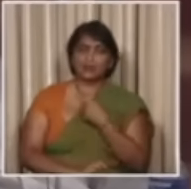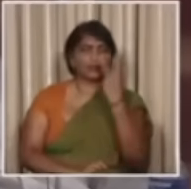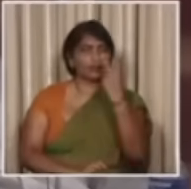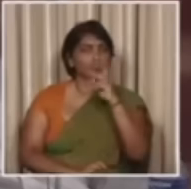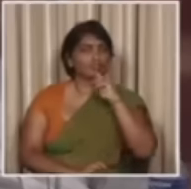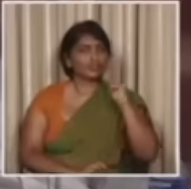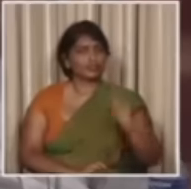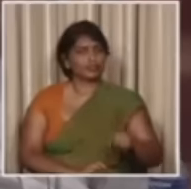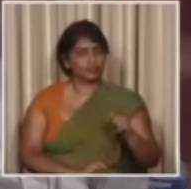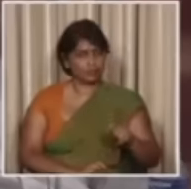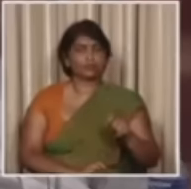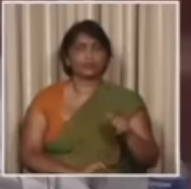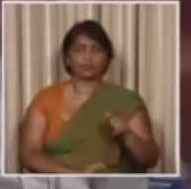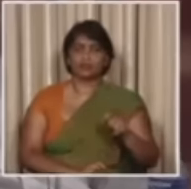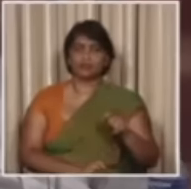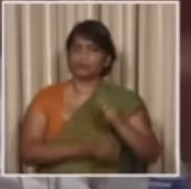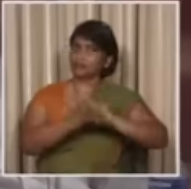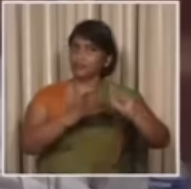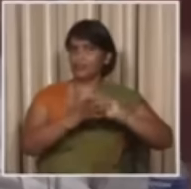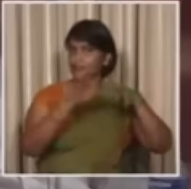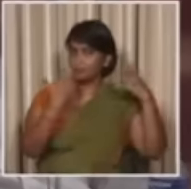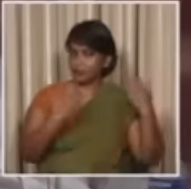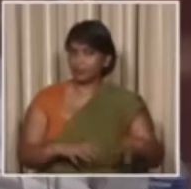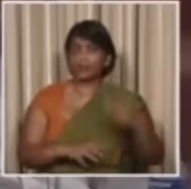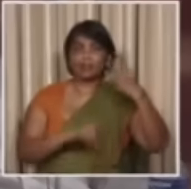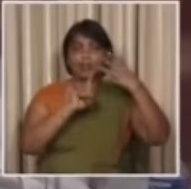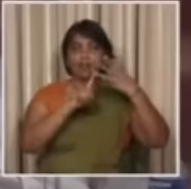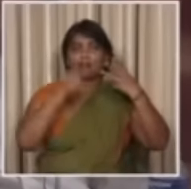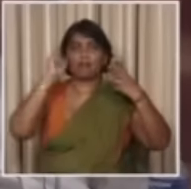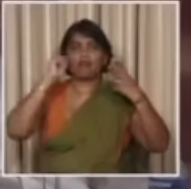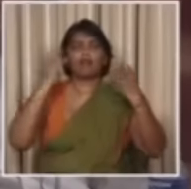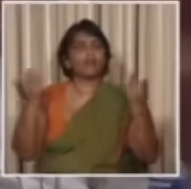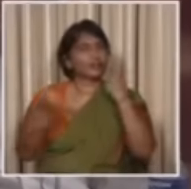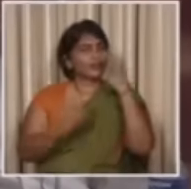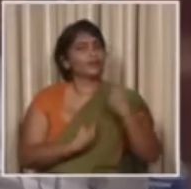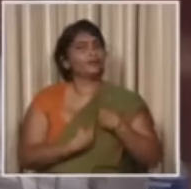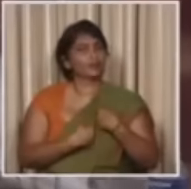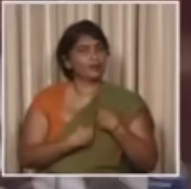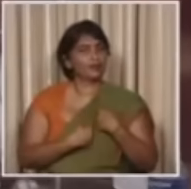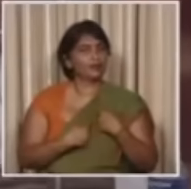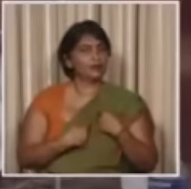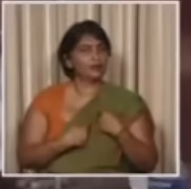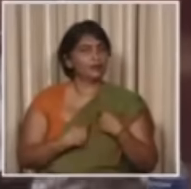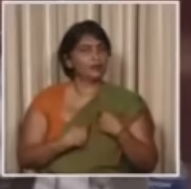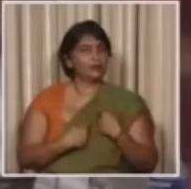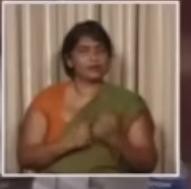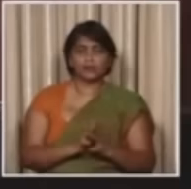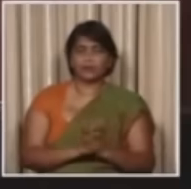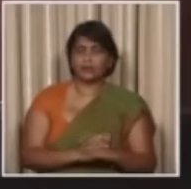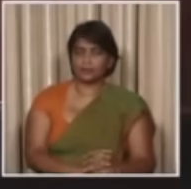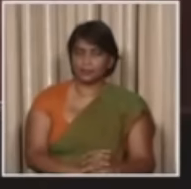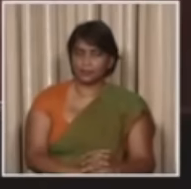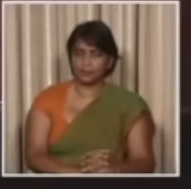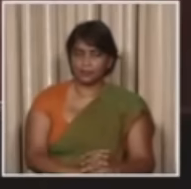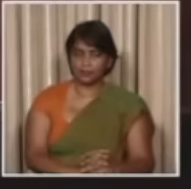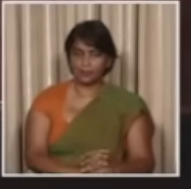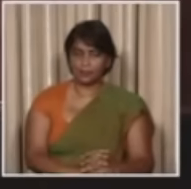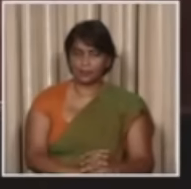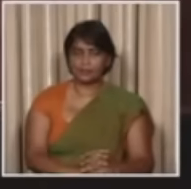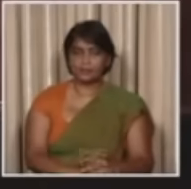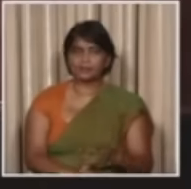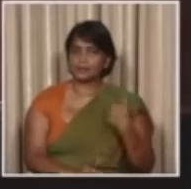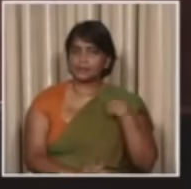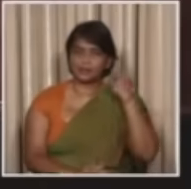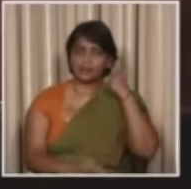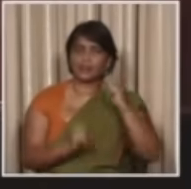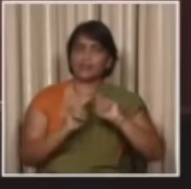have written the judgment, third judge delay කියලා අපිට කිව්වා. හොඳයි. නලින් මඩර්මත අවසන් කරන්න ඔබතුමත් කියලා. මම හිතන්නේ මම මේට